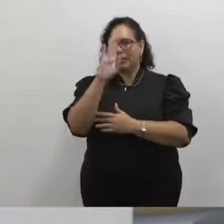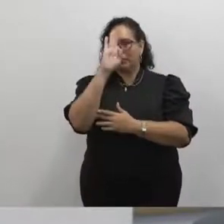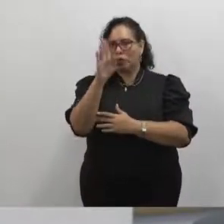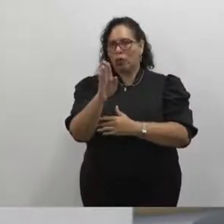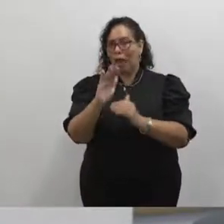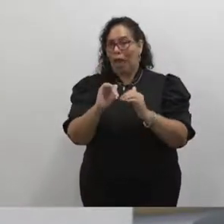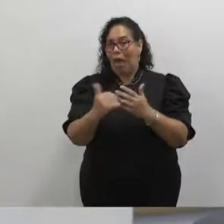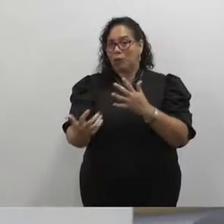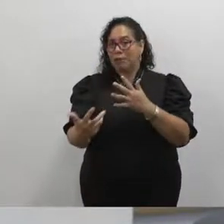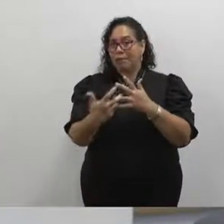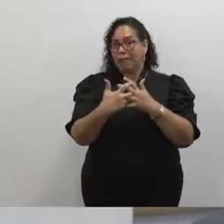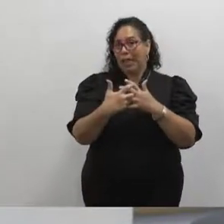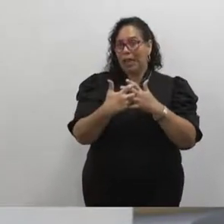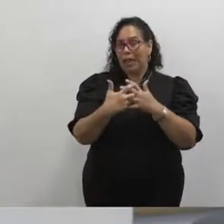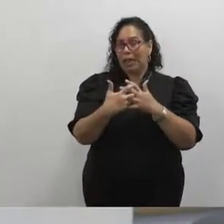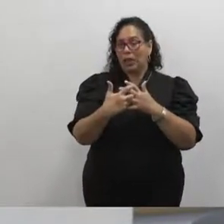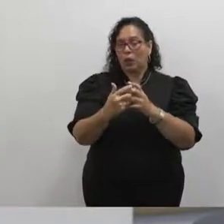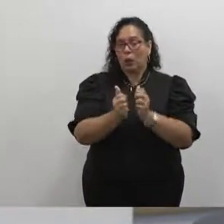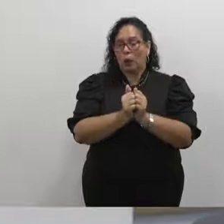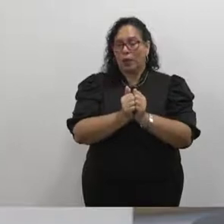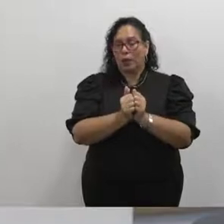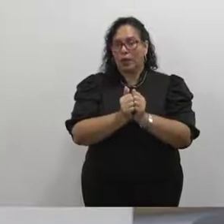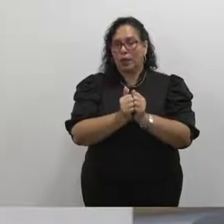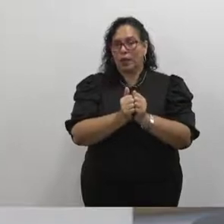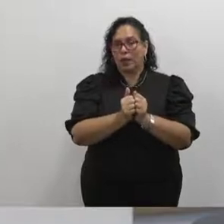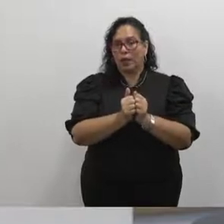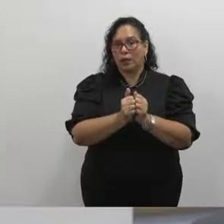dương rung bưng kích khơi thẳng mạch đài